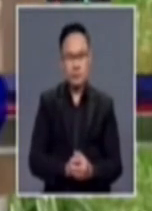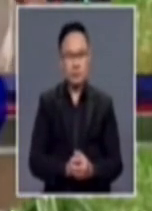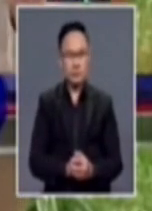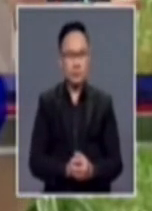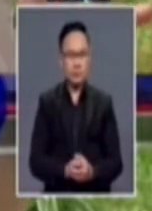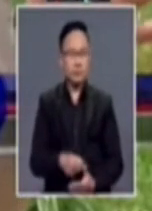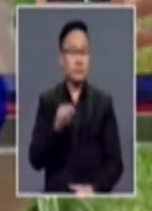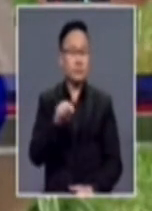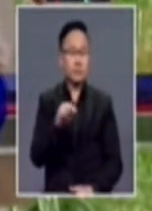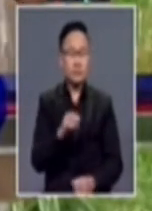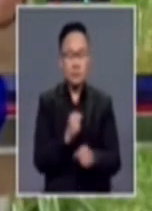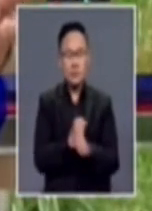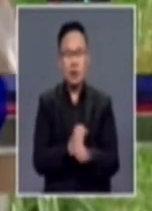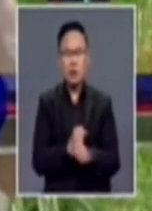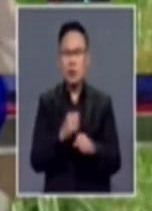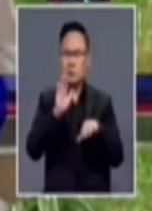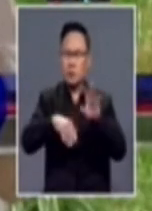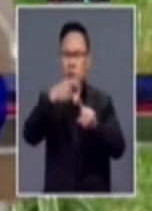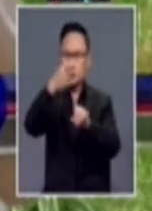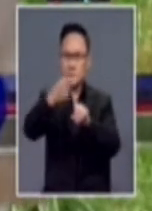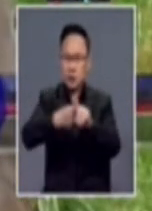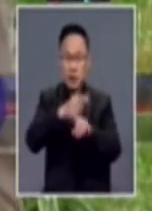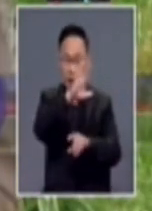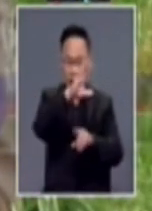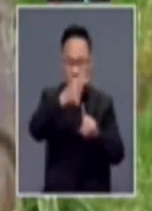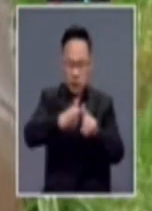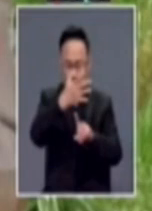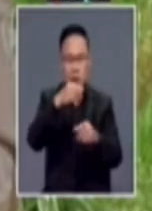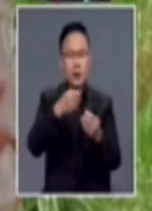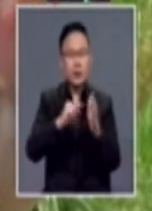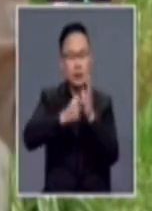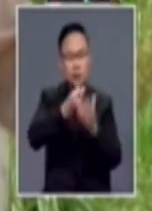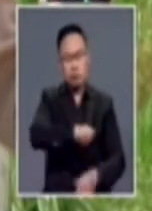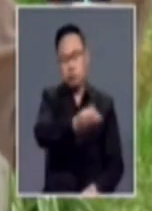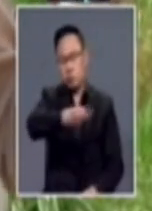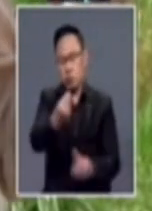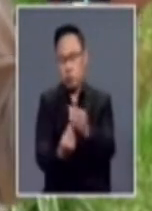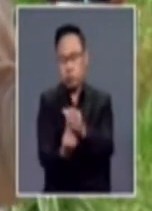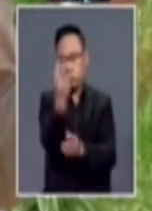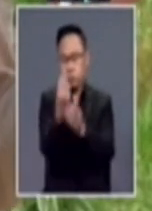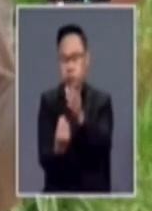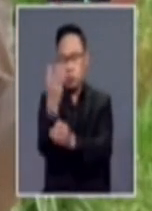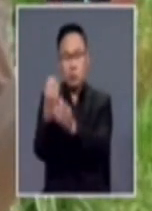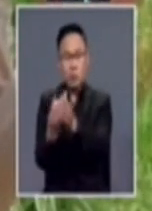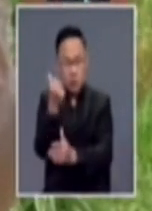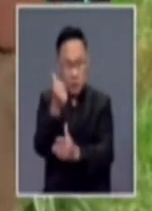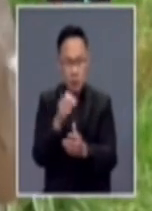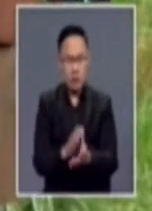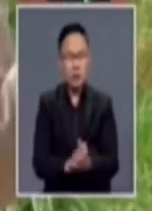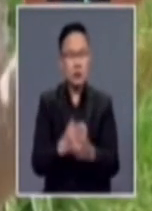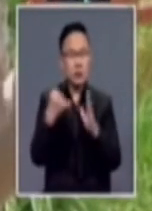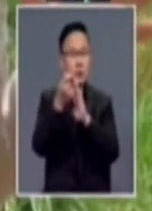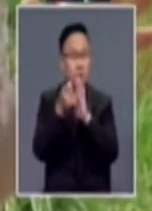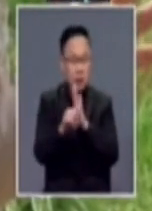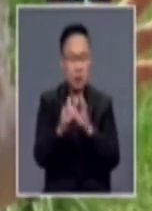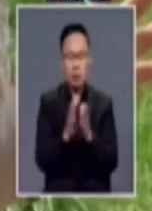าสู่ฤดูการทำนาเนี่ยในห้วงเดือนพฤษภาคมนะครับพฤษภาคมแล้วนาทุกแปลงในจังหวัดพระนครศรีอยุธยาเราในพื้น